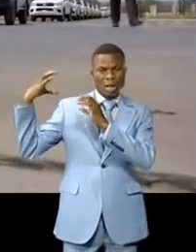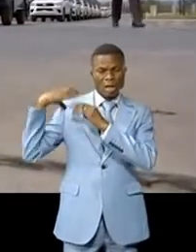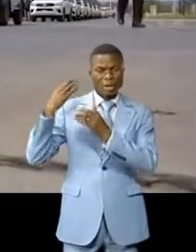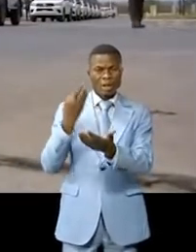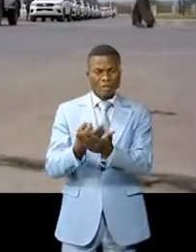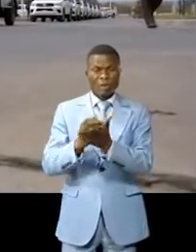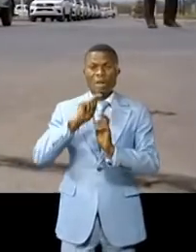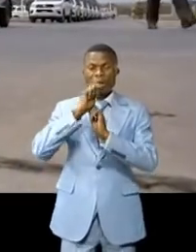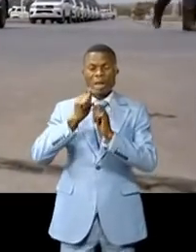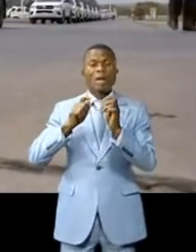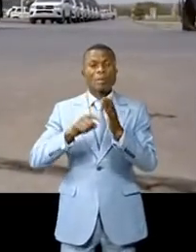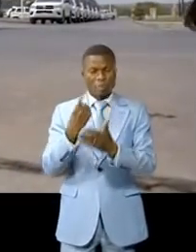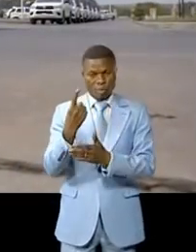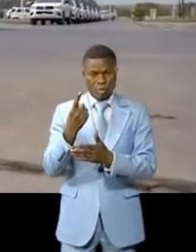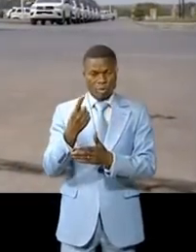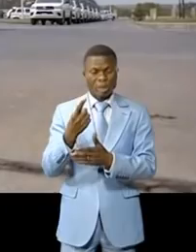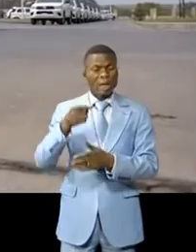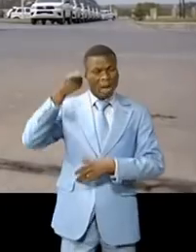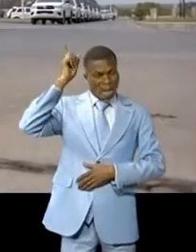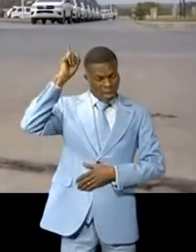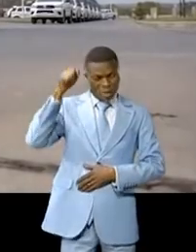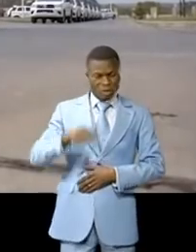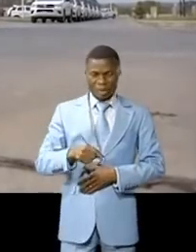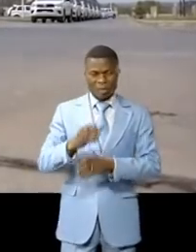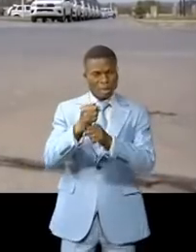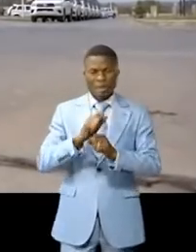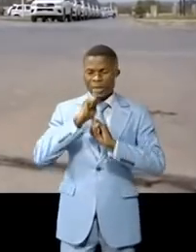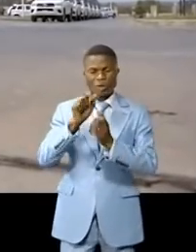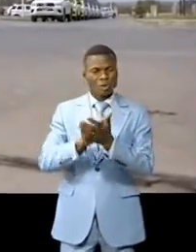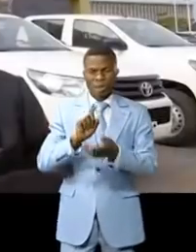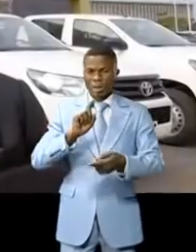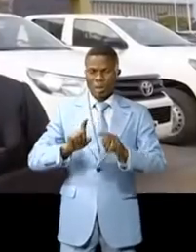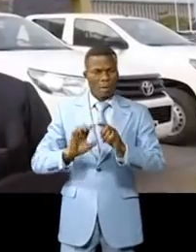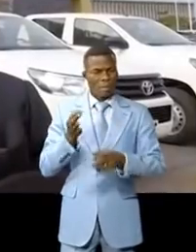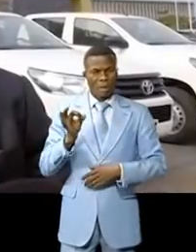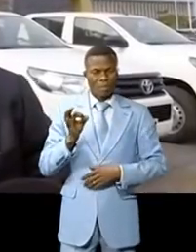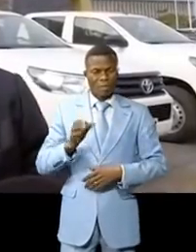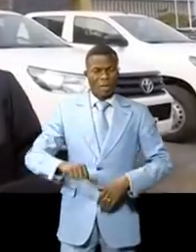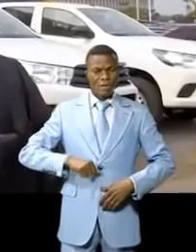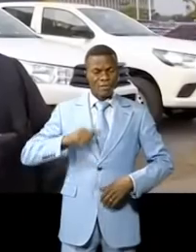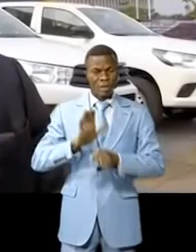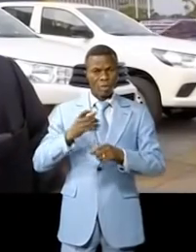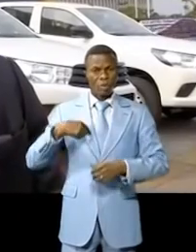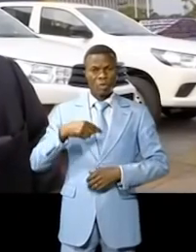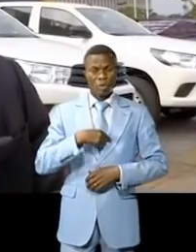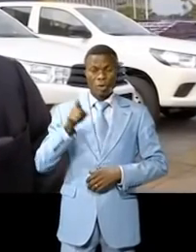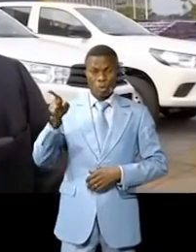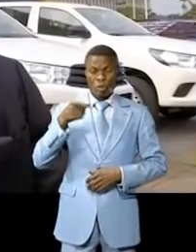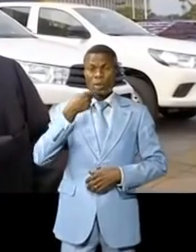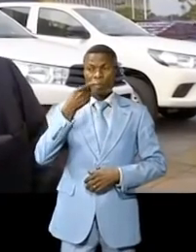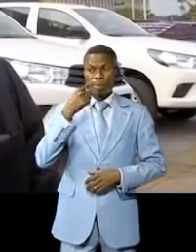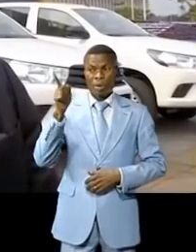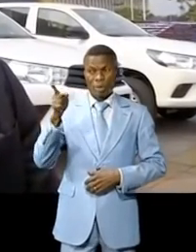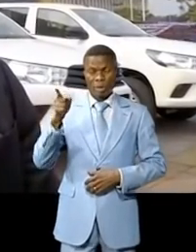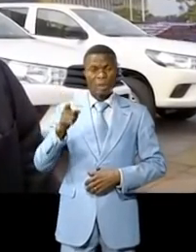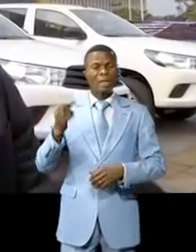dons est une première dans la jeune histoire de ses ministères. C'est un motif de fierté pour nous. Moi qui vous parle, je suis dans